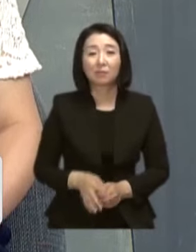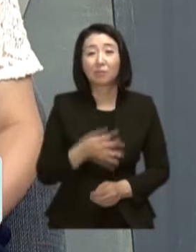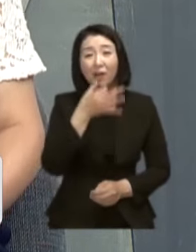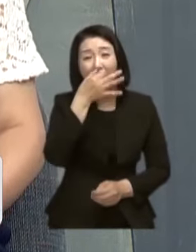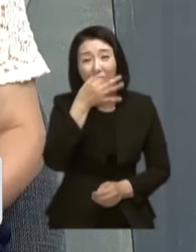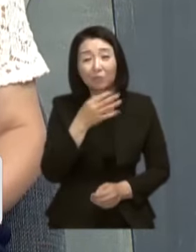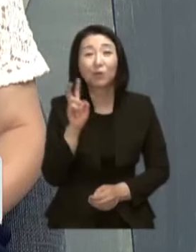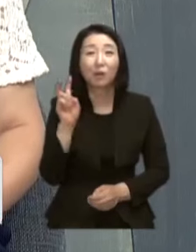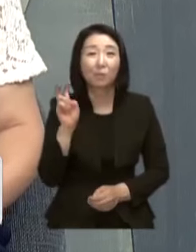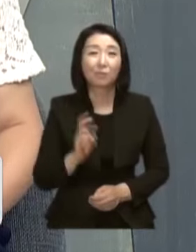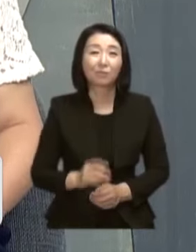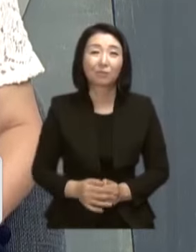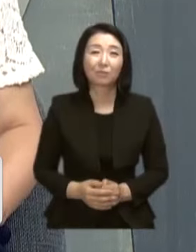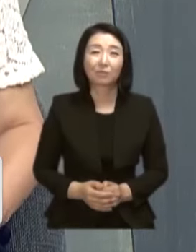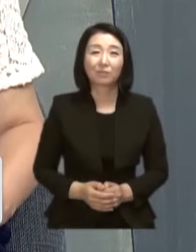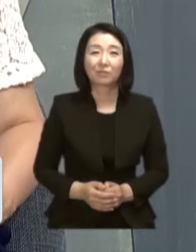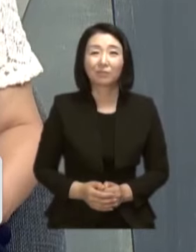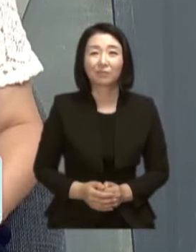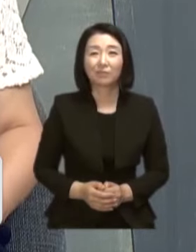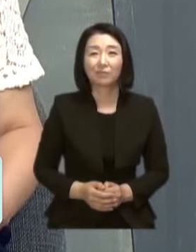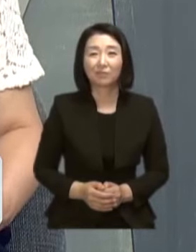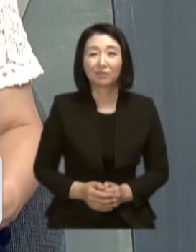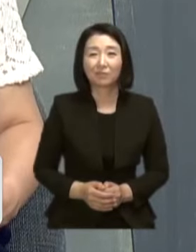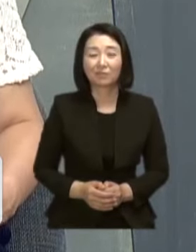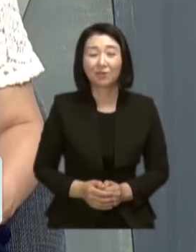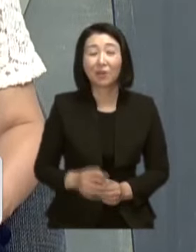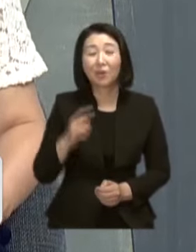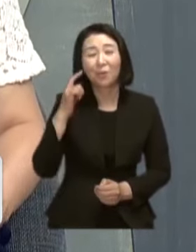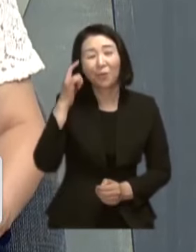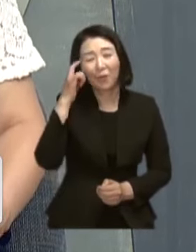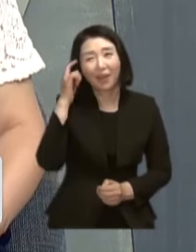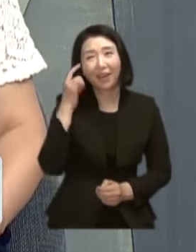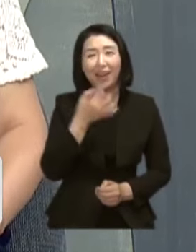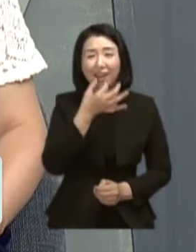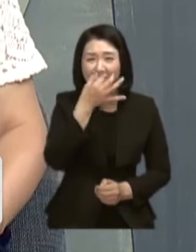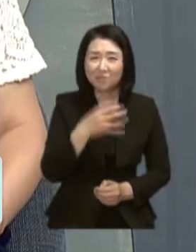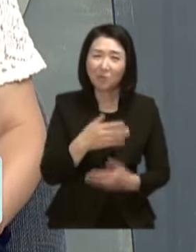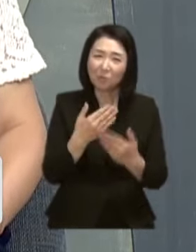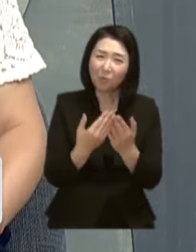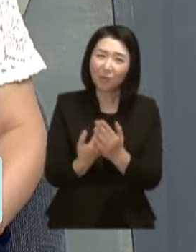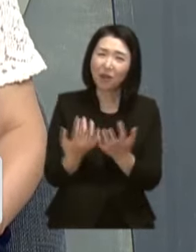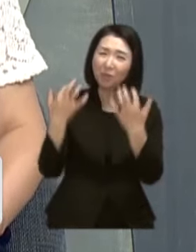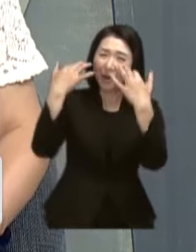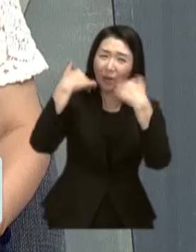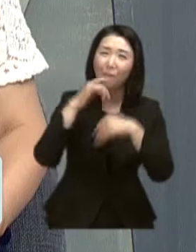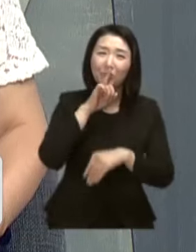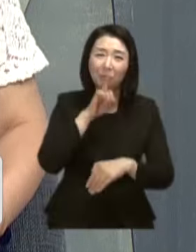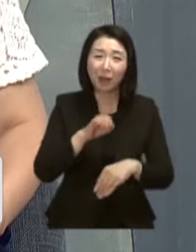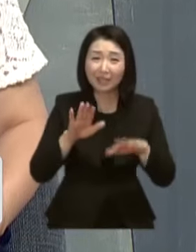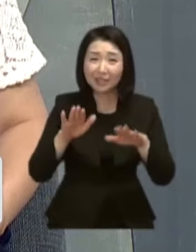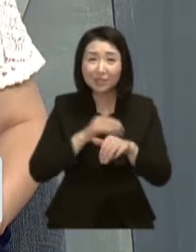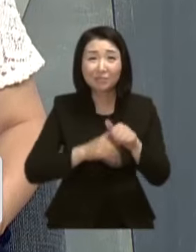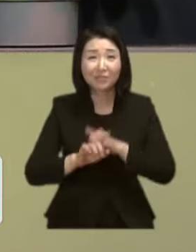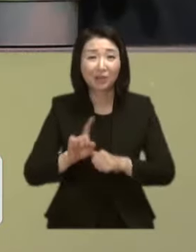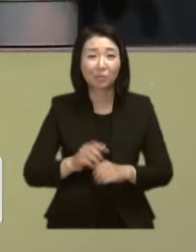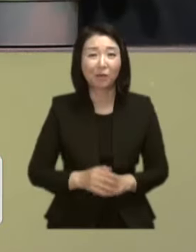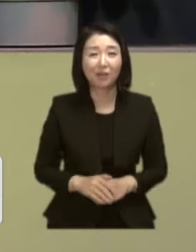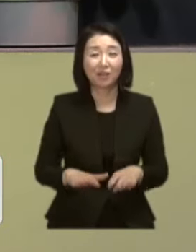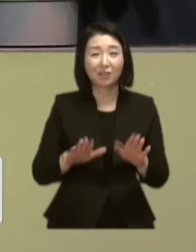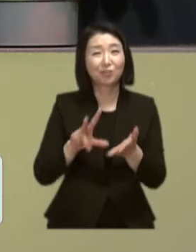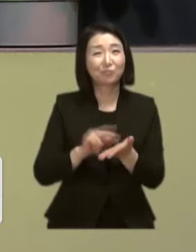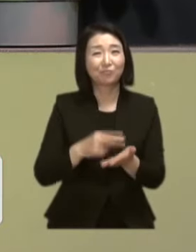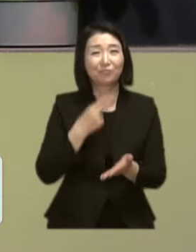힘드셨을까. 이게 참 그 좀 네. 힘든 일은 겹쳐서 온다는 네. 말도 있는데 지금은 좀 어떠세요? 뵙기에는 그래도 네, 네.